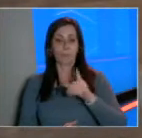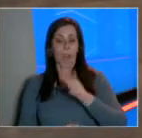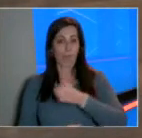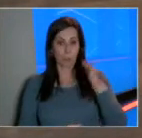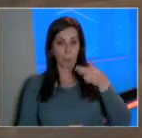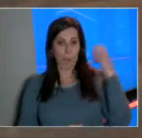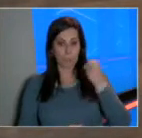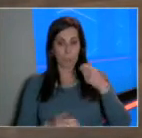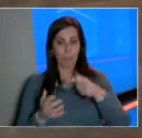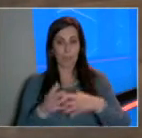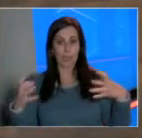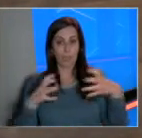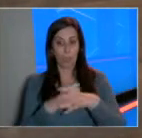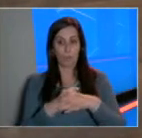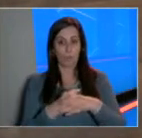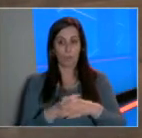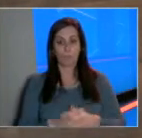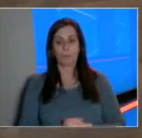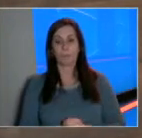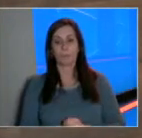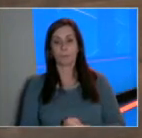שהשמאל יתחזק עקב האיחוד שלו?